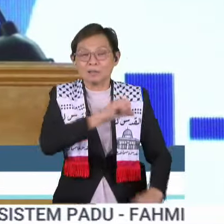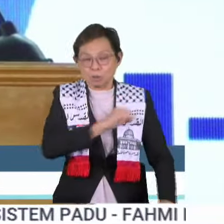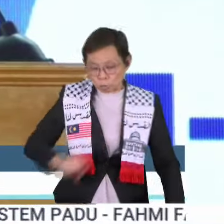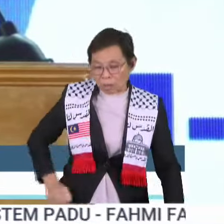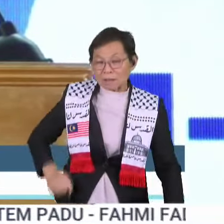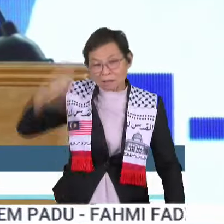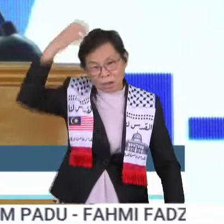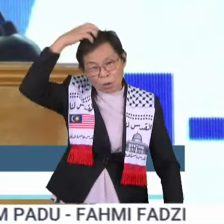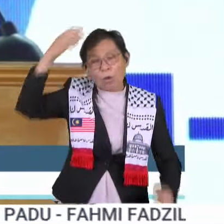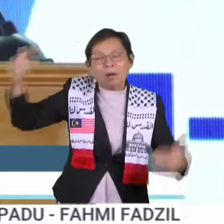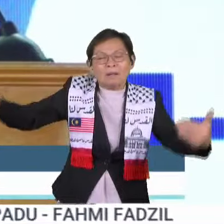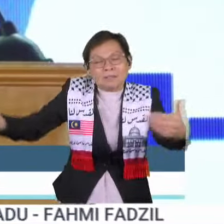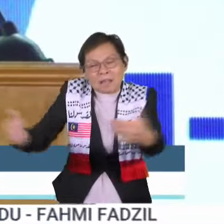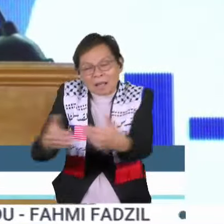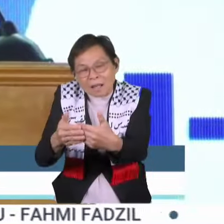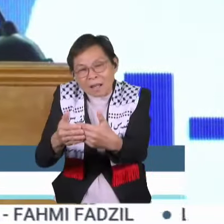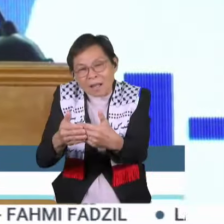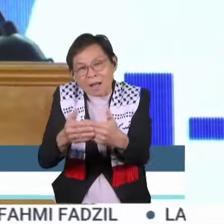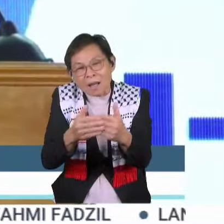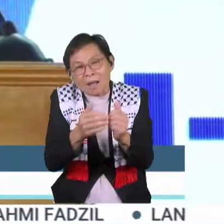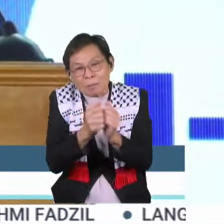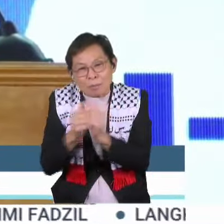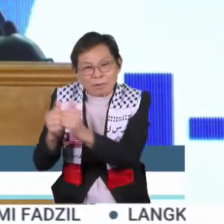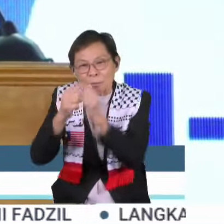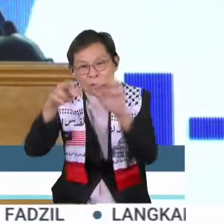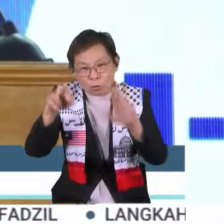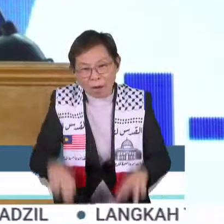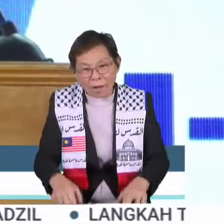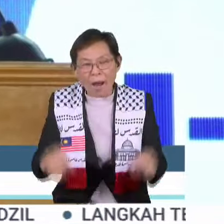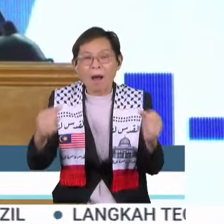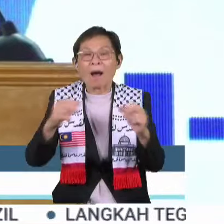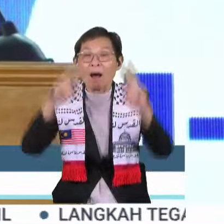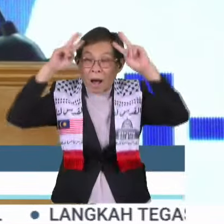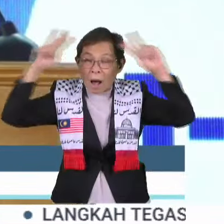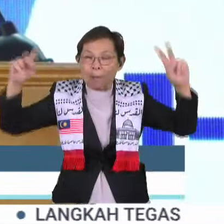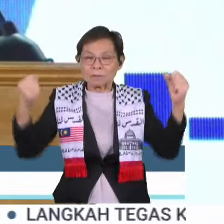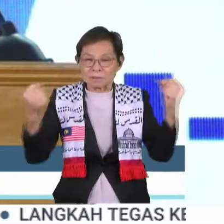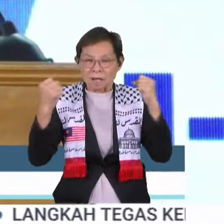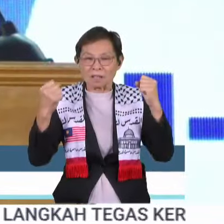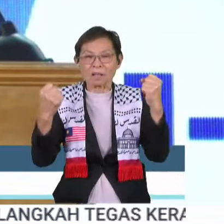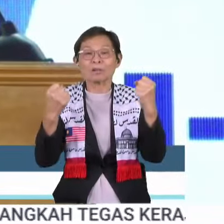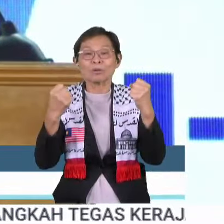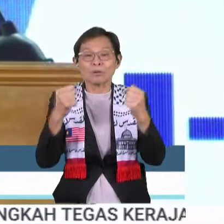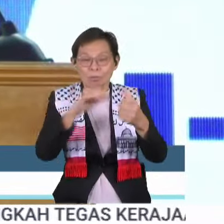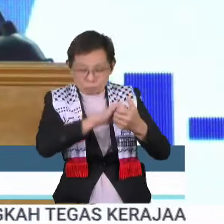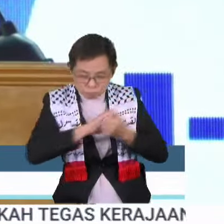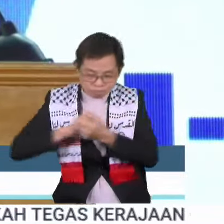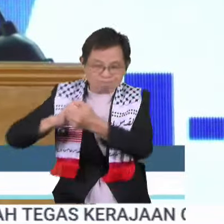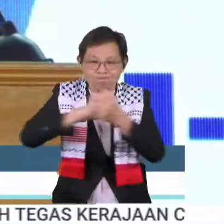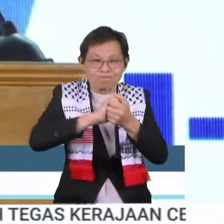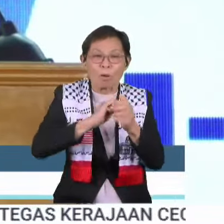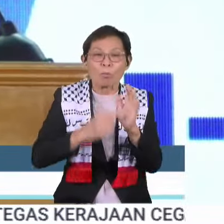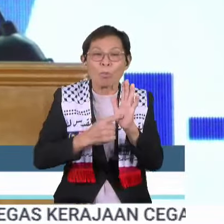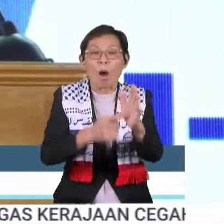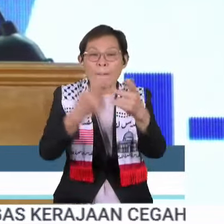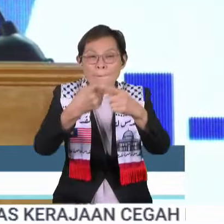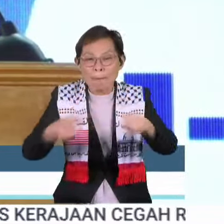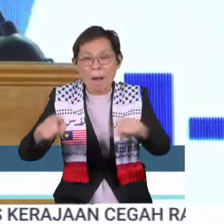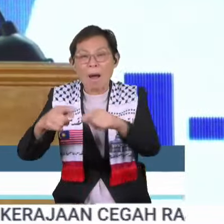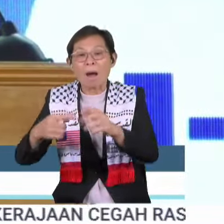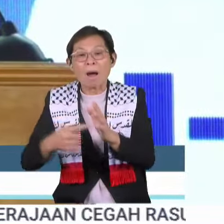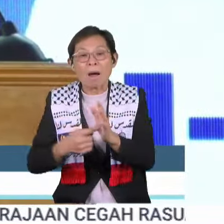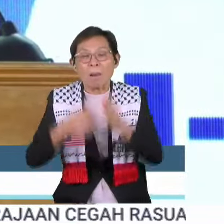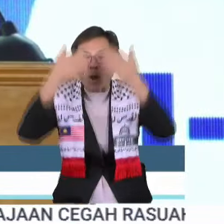berkat menaungi rakyat yang aman stabil dan Kukuh Bersatu padu dan melupakan perbezaan